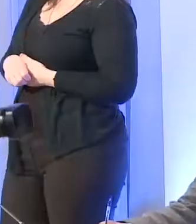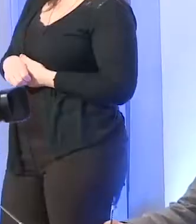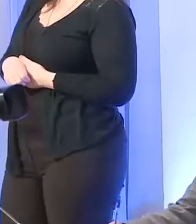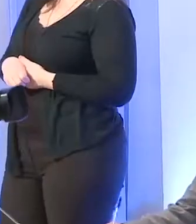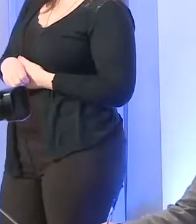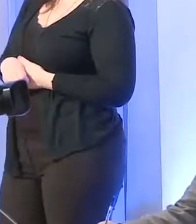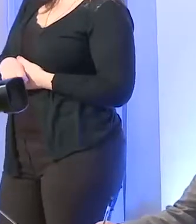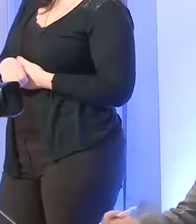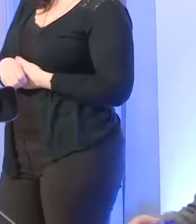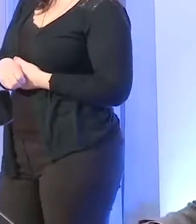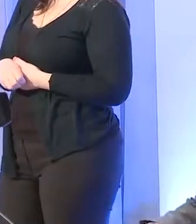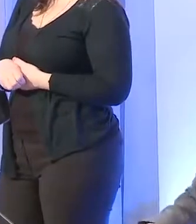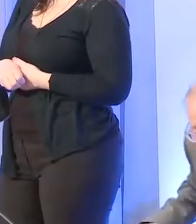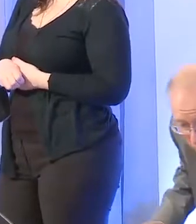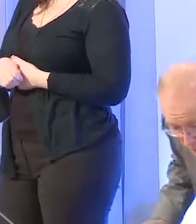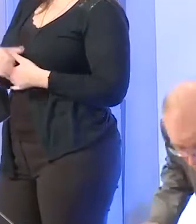Pour.